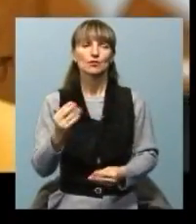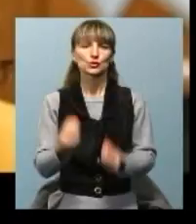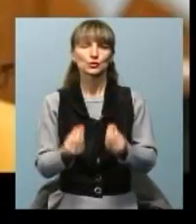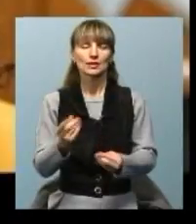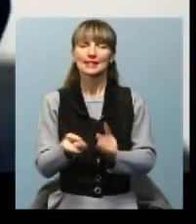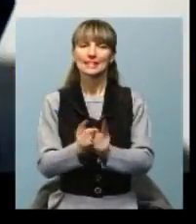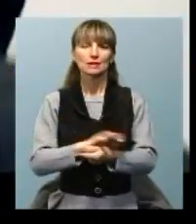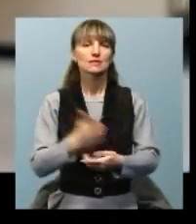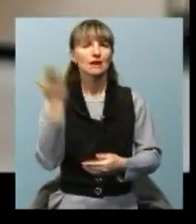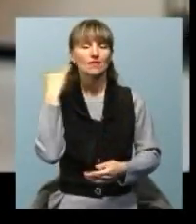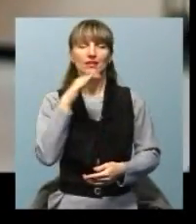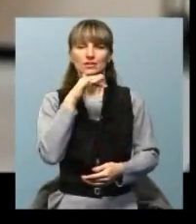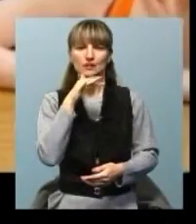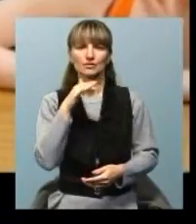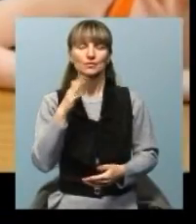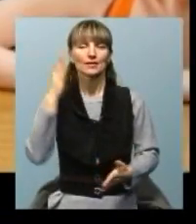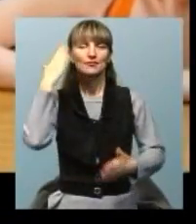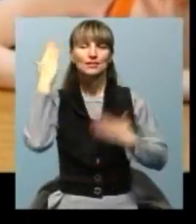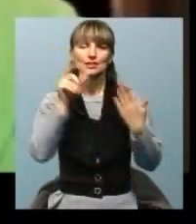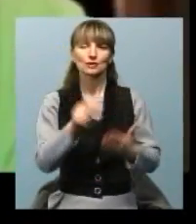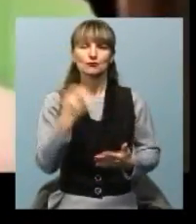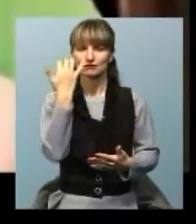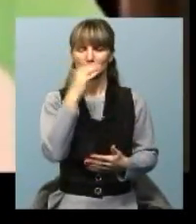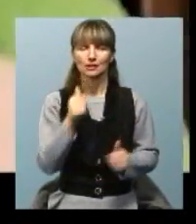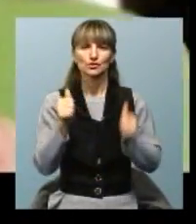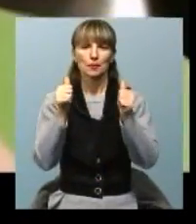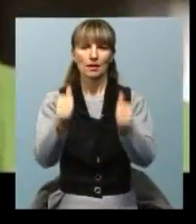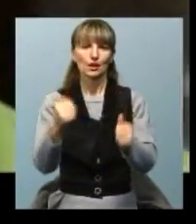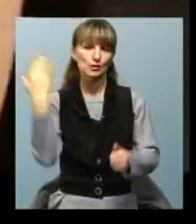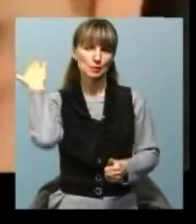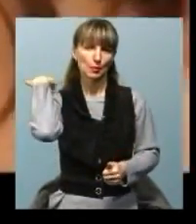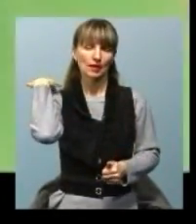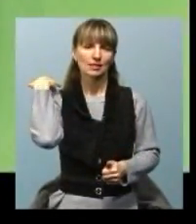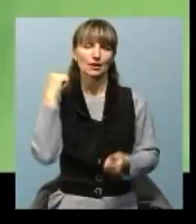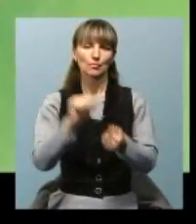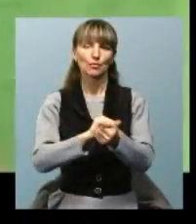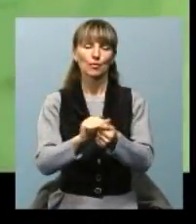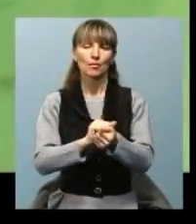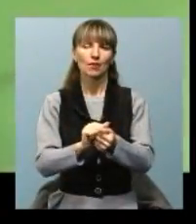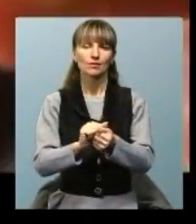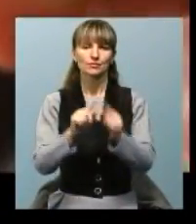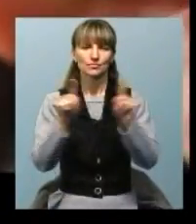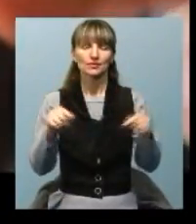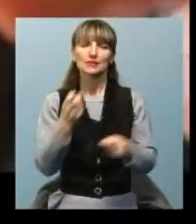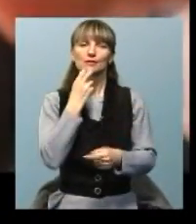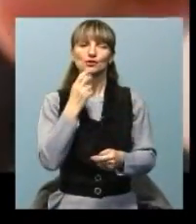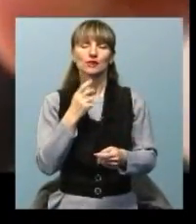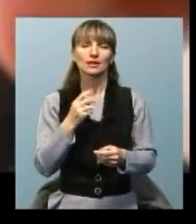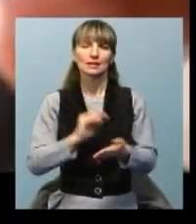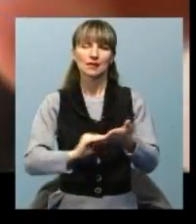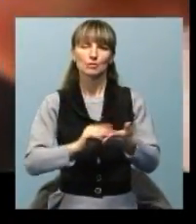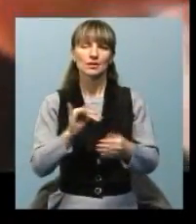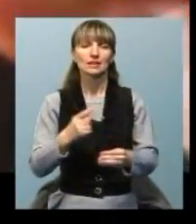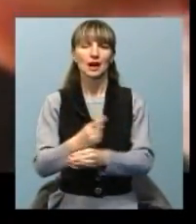майже не змінилися з давніх часів. Веселуни непомітно чіпляють до спини якогось бідолахи паперову рибину або смішний напис і дражнять